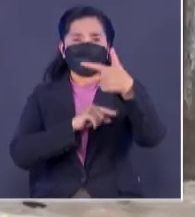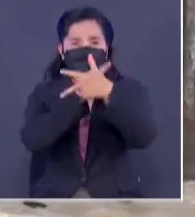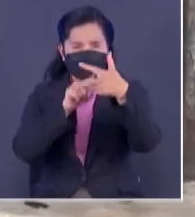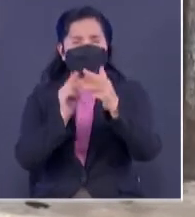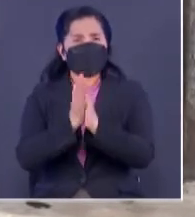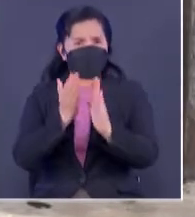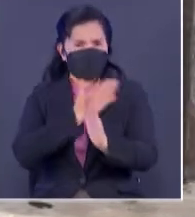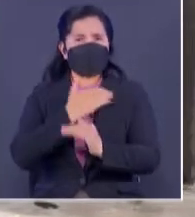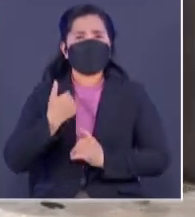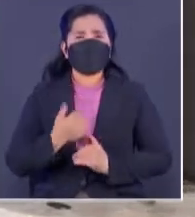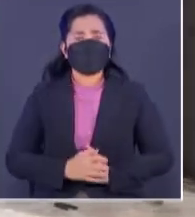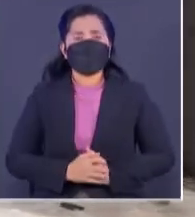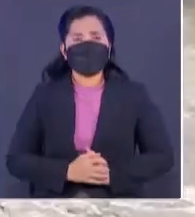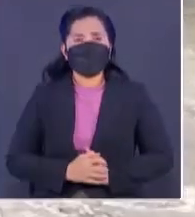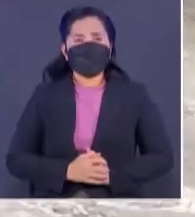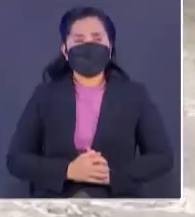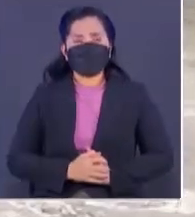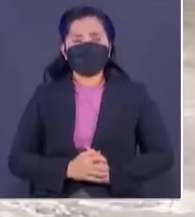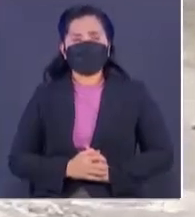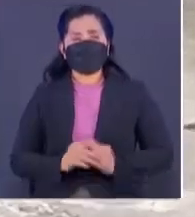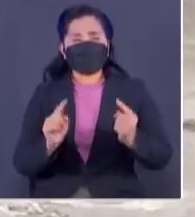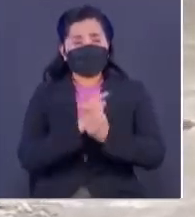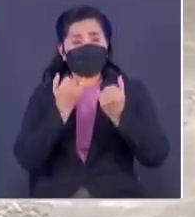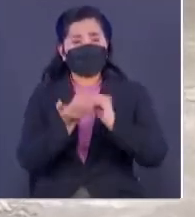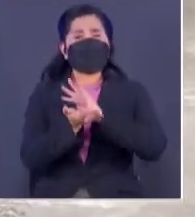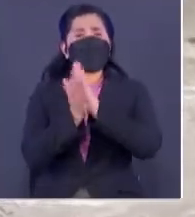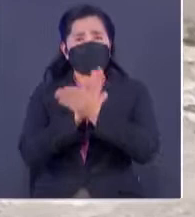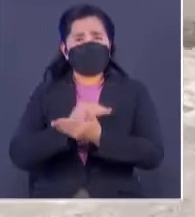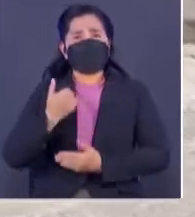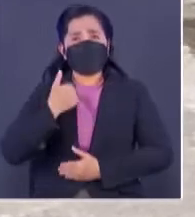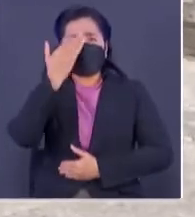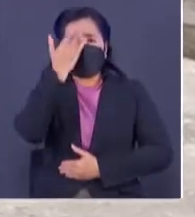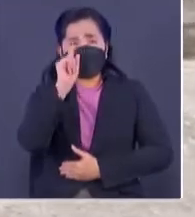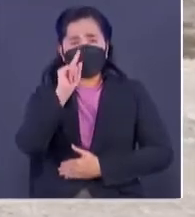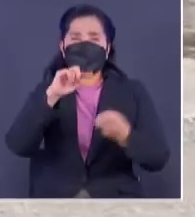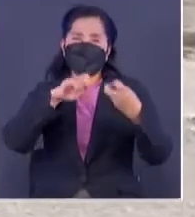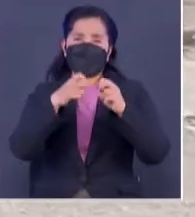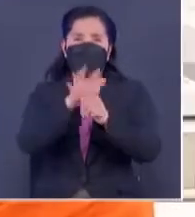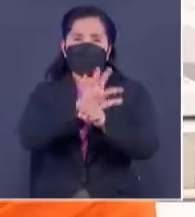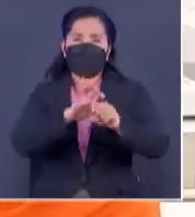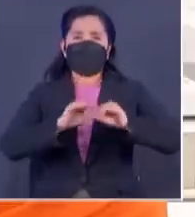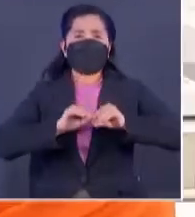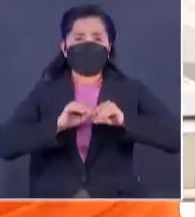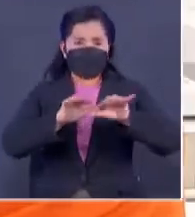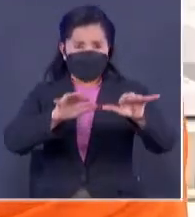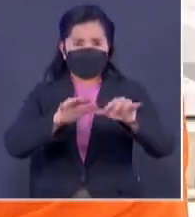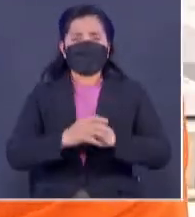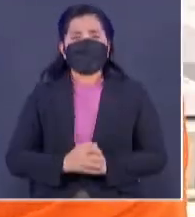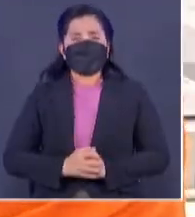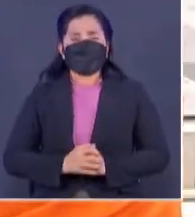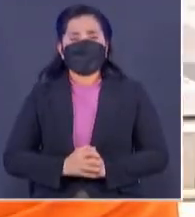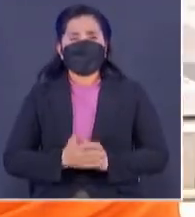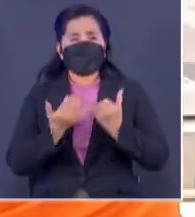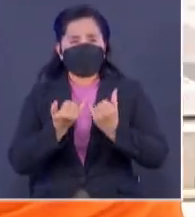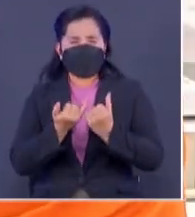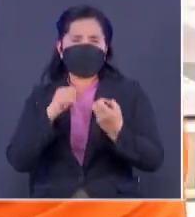จุบันมีการเปลี่ยนแปลงเร็วมากโดยเฉพาะปัจจัยของสถานการณ์โควิด-19ที ่ อาจจะเป็นปัจจัยเข้ามาเร่งให้